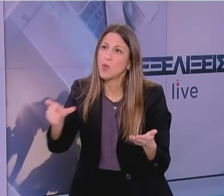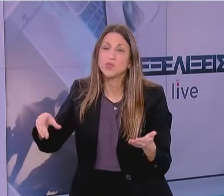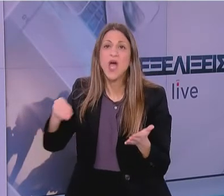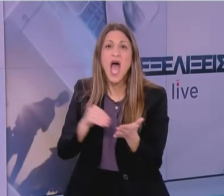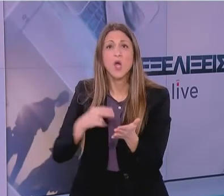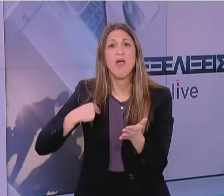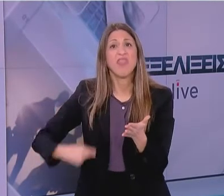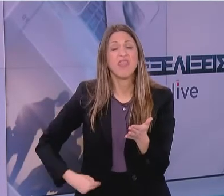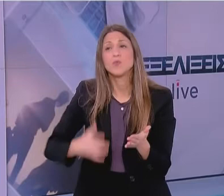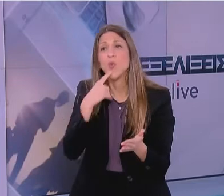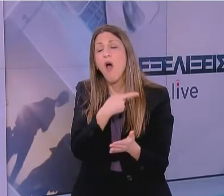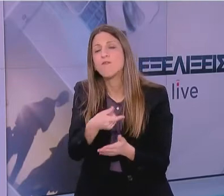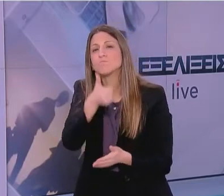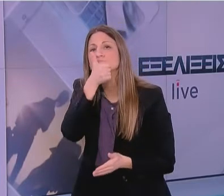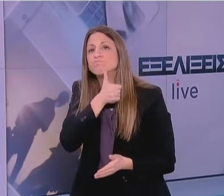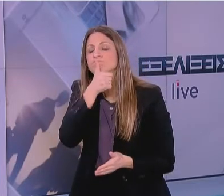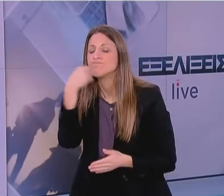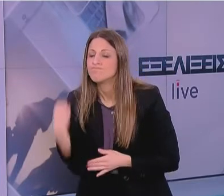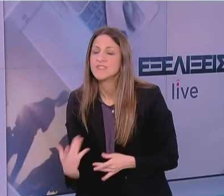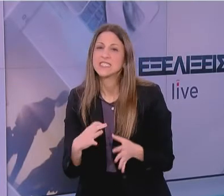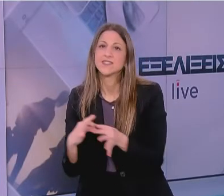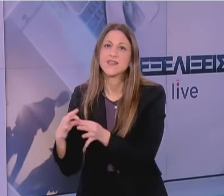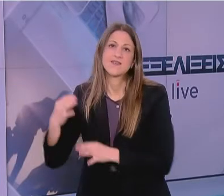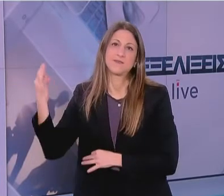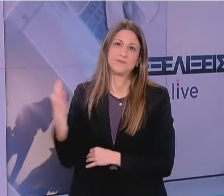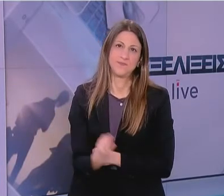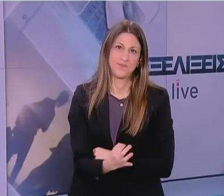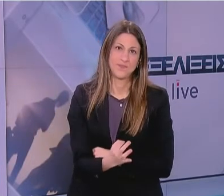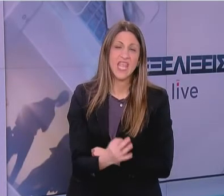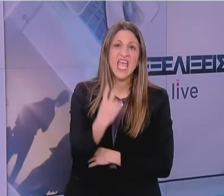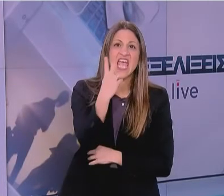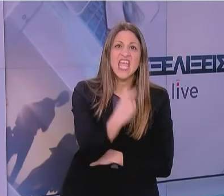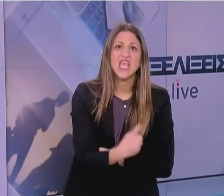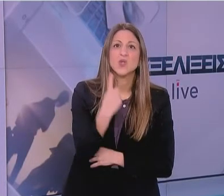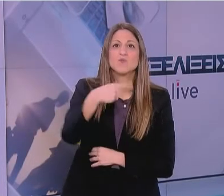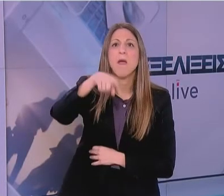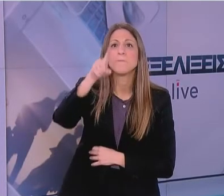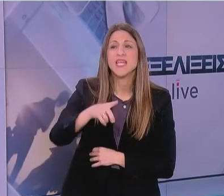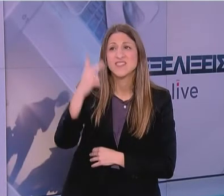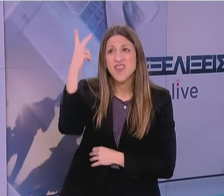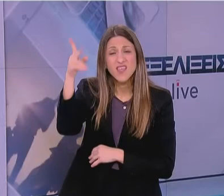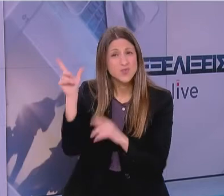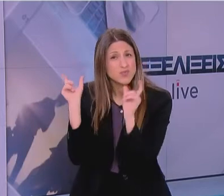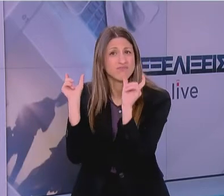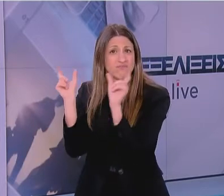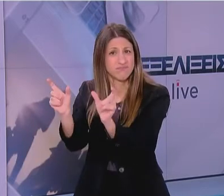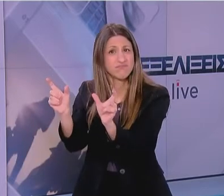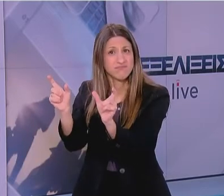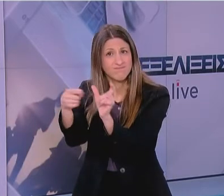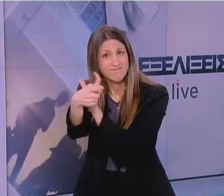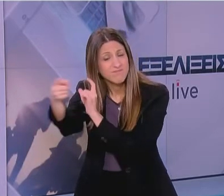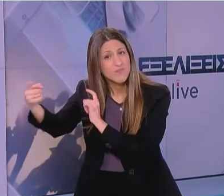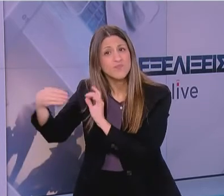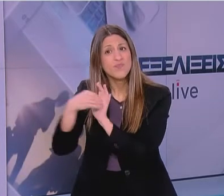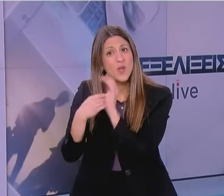Αρχή για την υπομονή και τη συνεργασία τους. Προσωπικά, μετά από 21 μέρες δικής τους απομόνωσης, αλλά